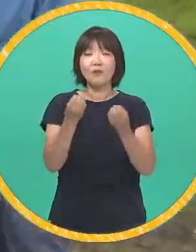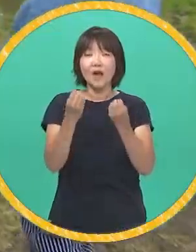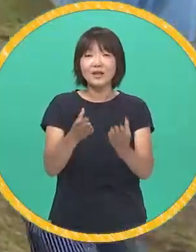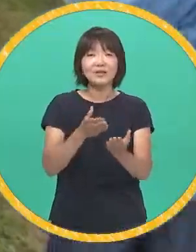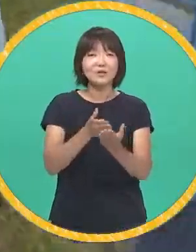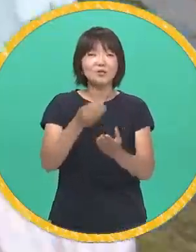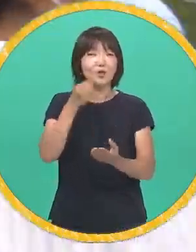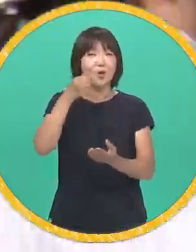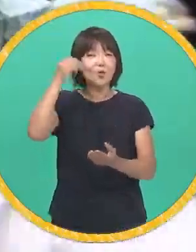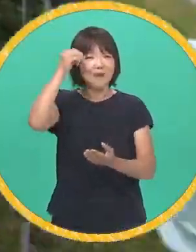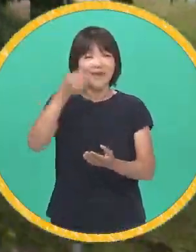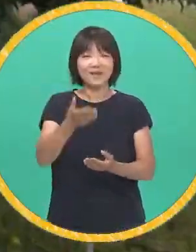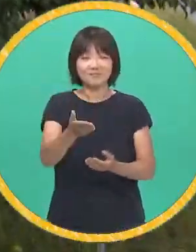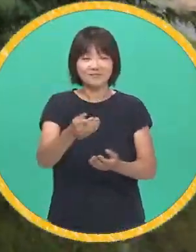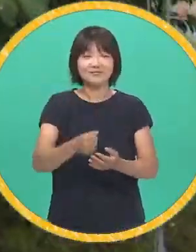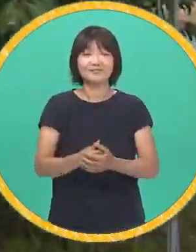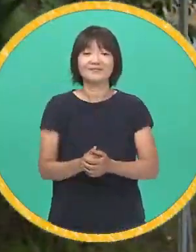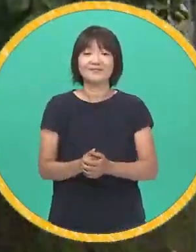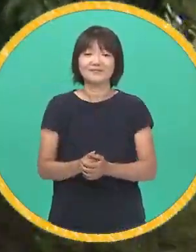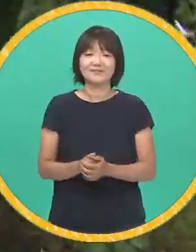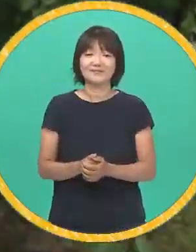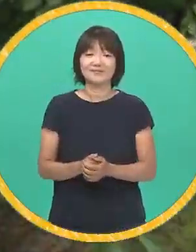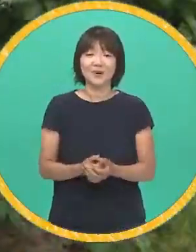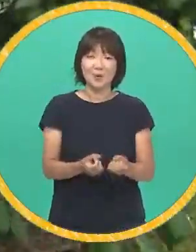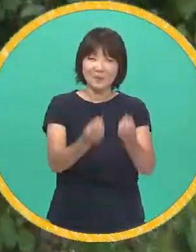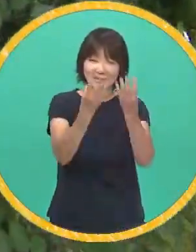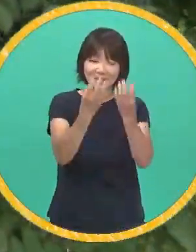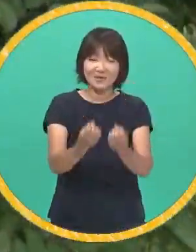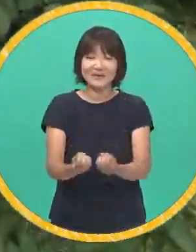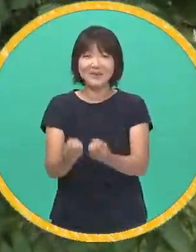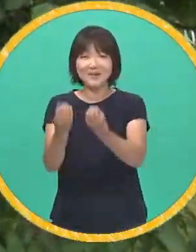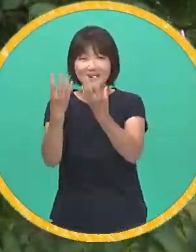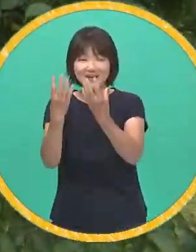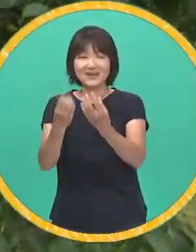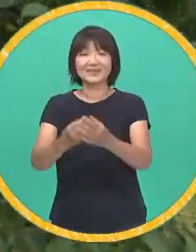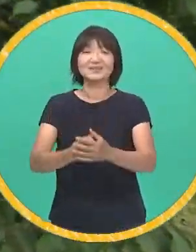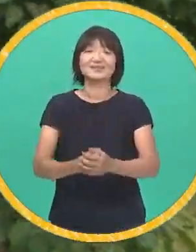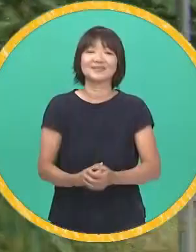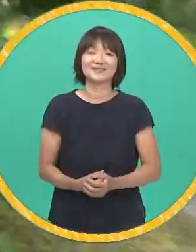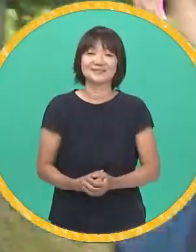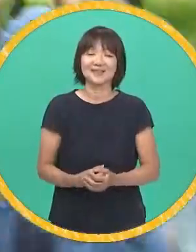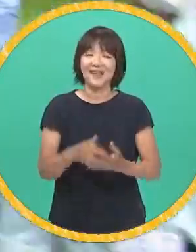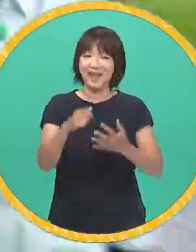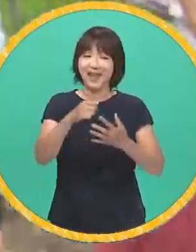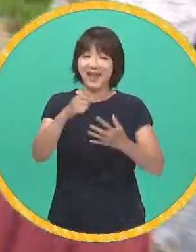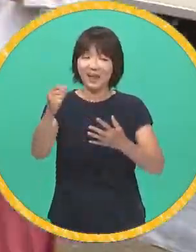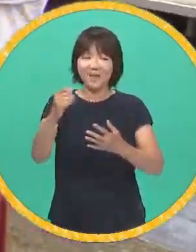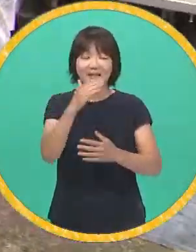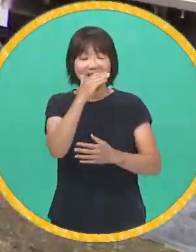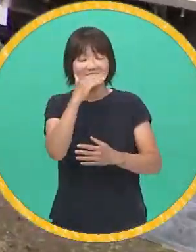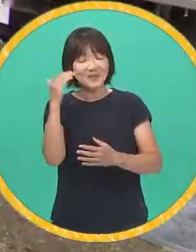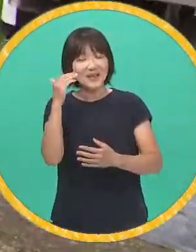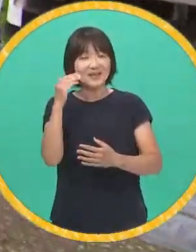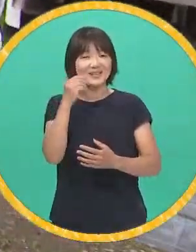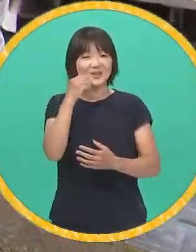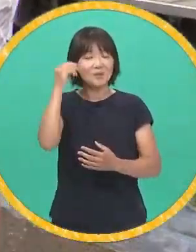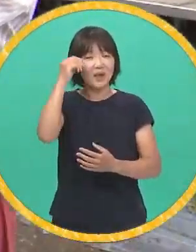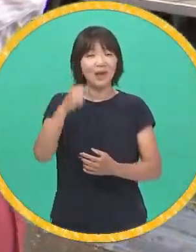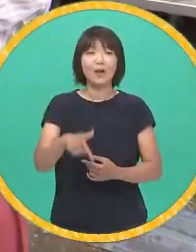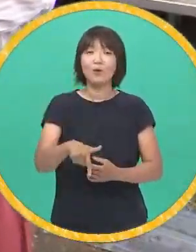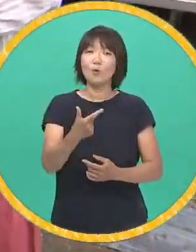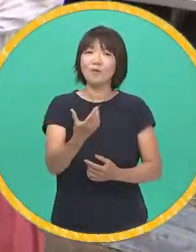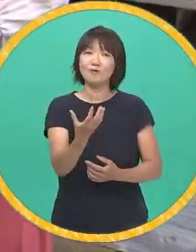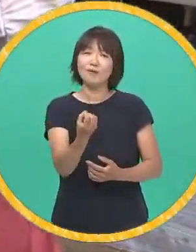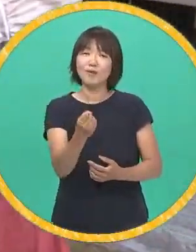者にありますおめでとうございます yeahは六角